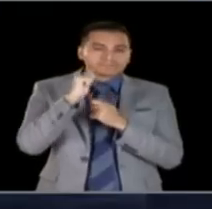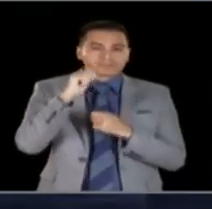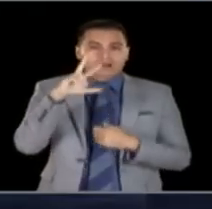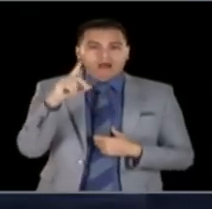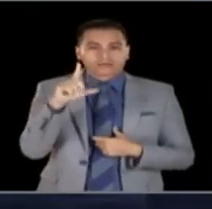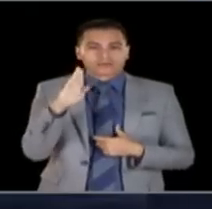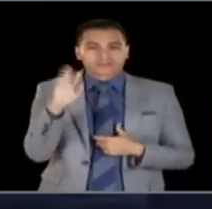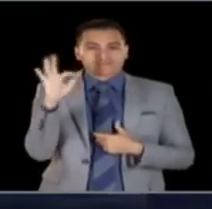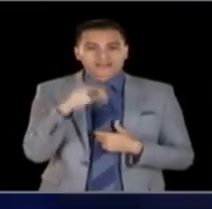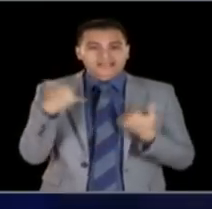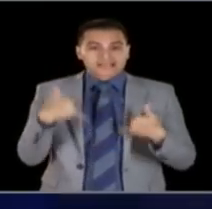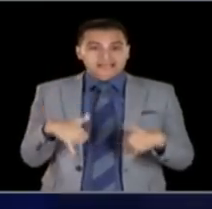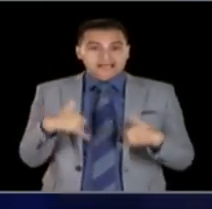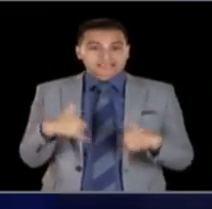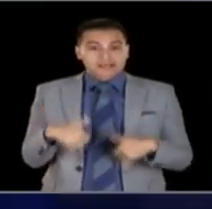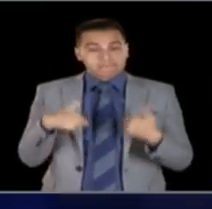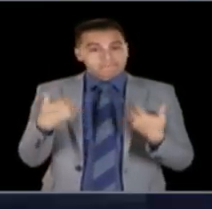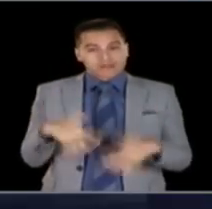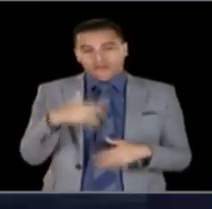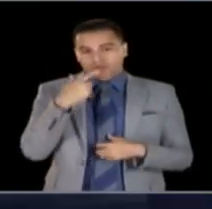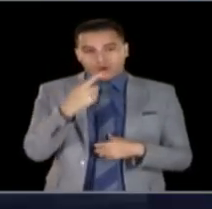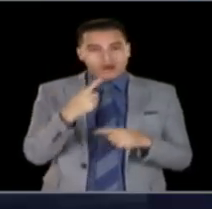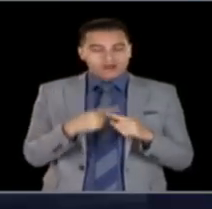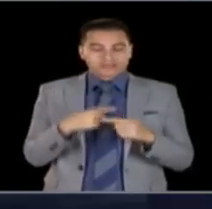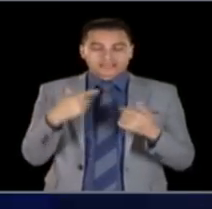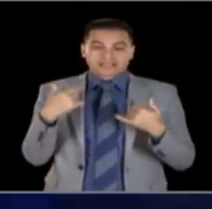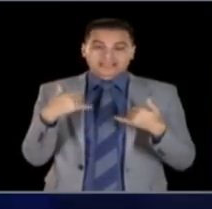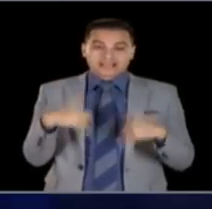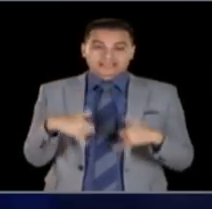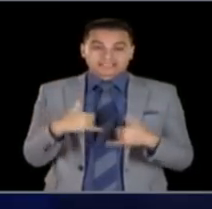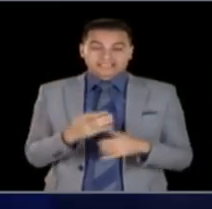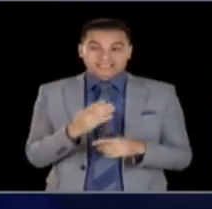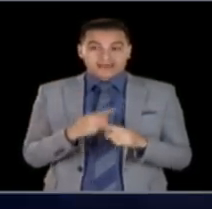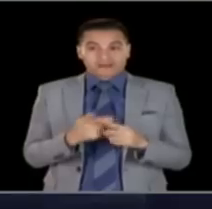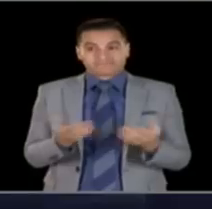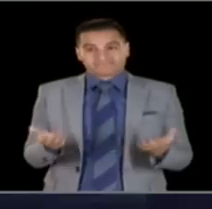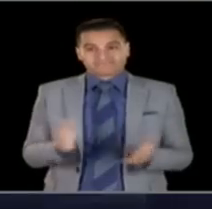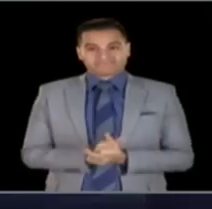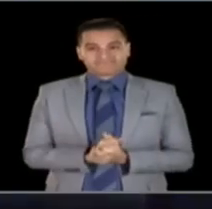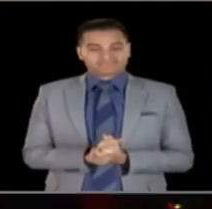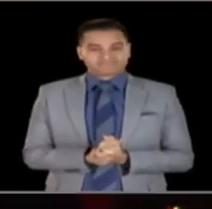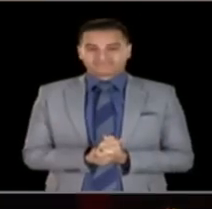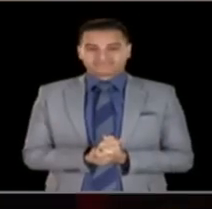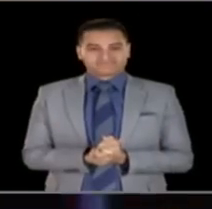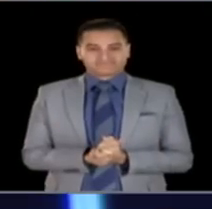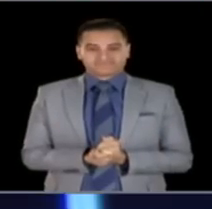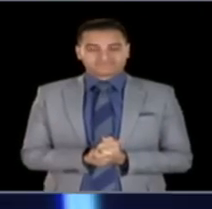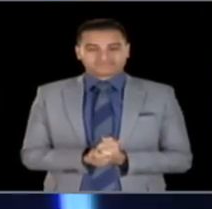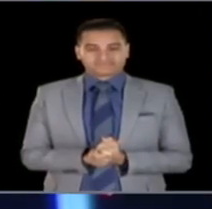الأطلس، الجزائر. ما أقدرش ألومك، الجزائر إجابة خاطئة.